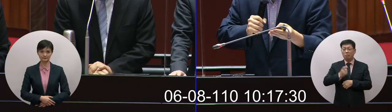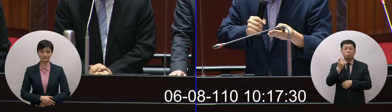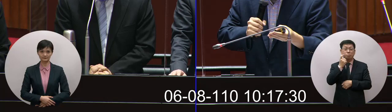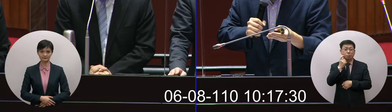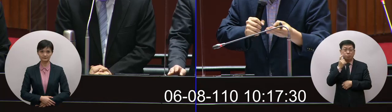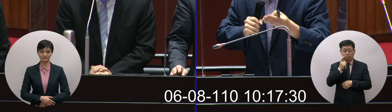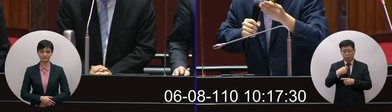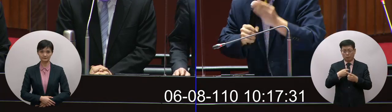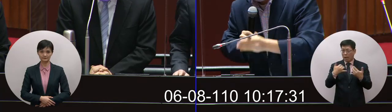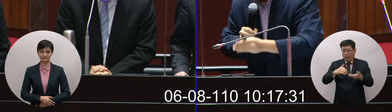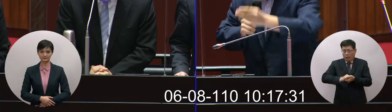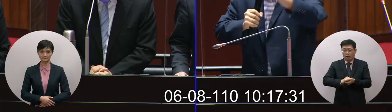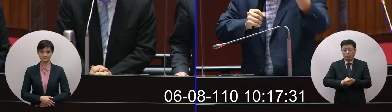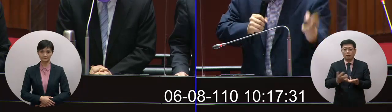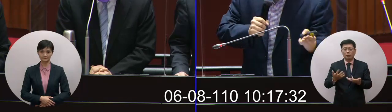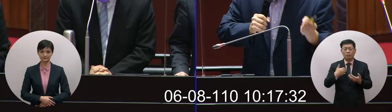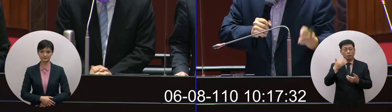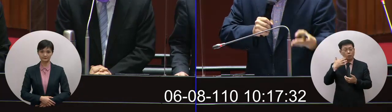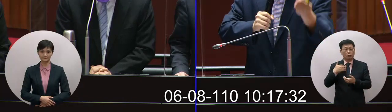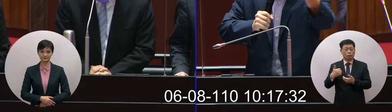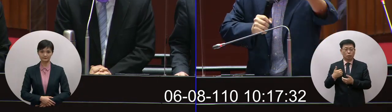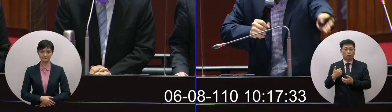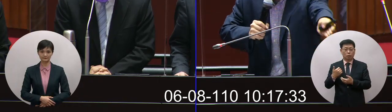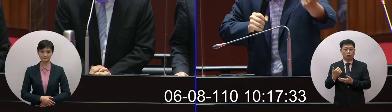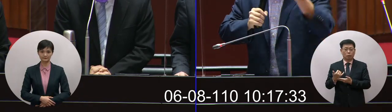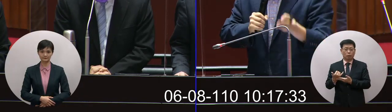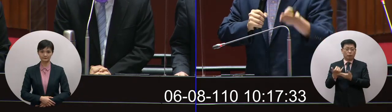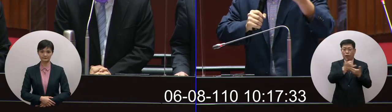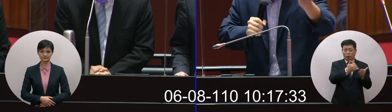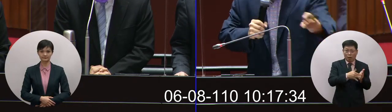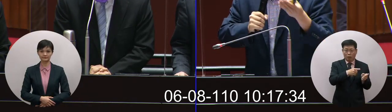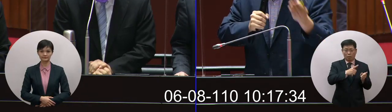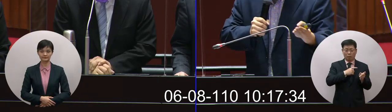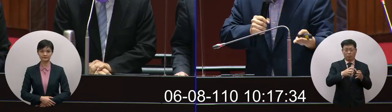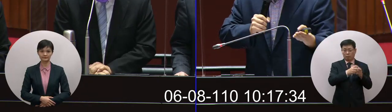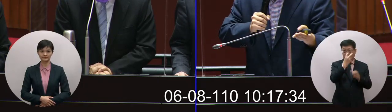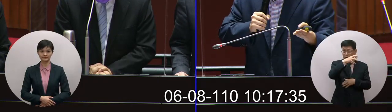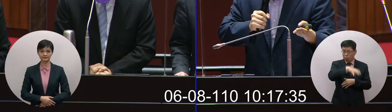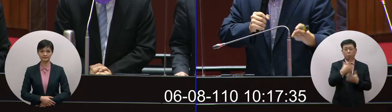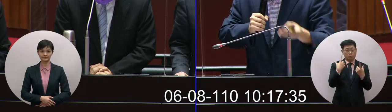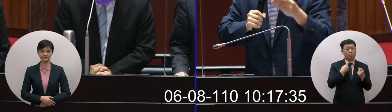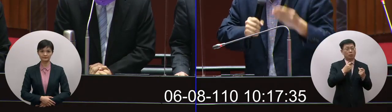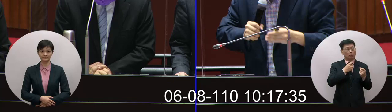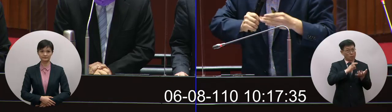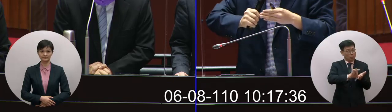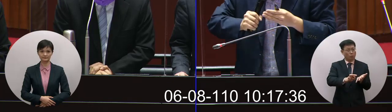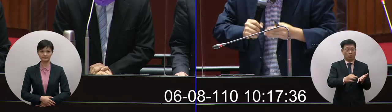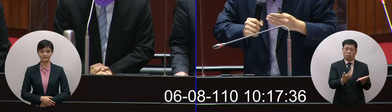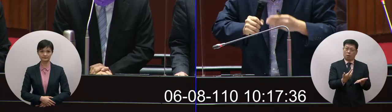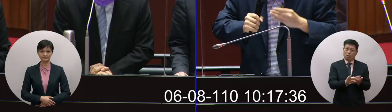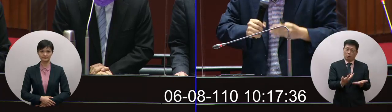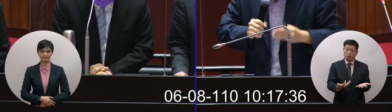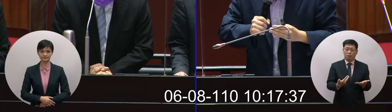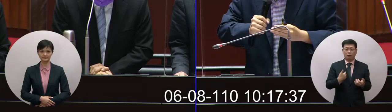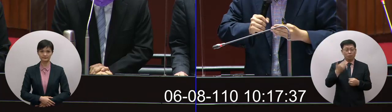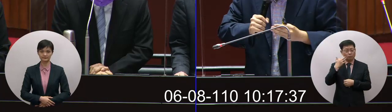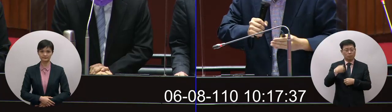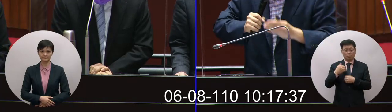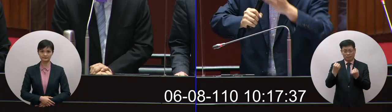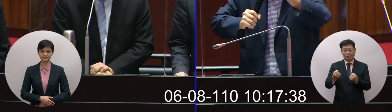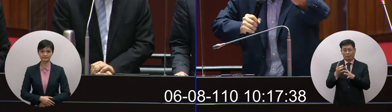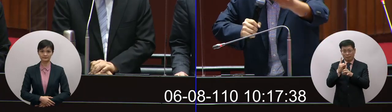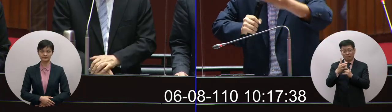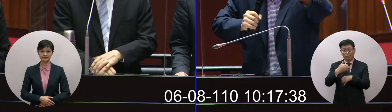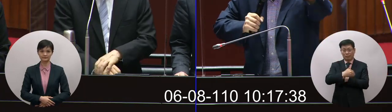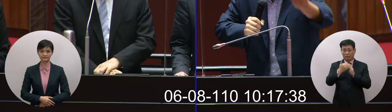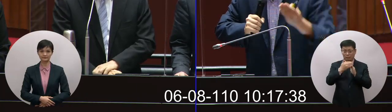性嘛。好，哦，那你把它送去那边之后，集中检疫所它有这个用途啊，所以是不是说在桃竹竹苗？好，